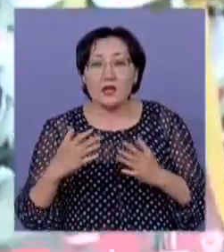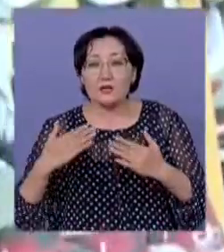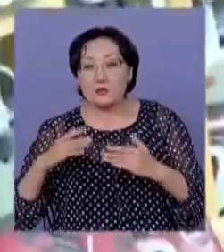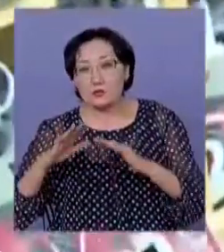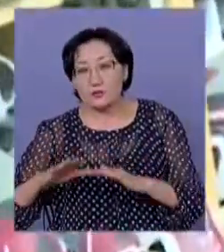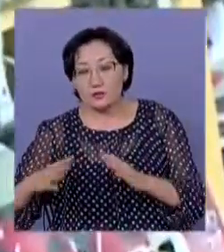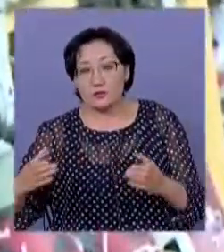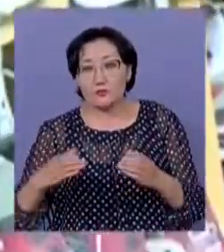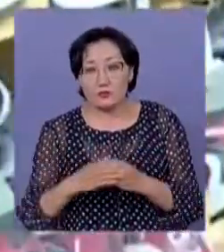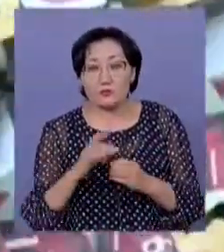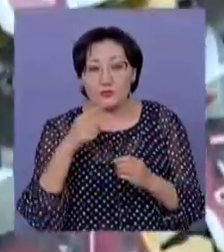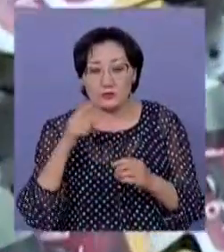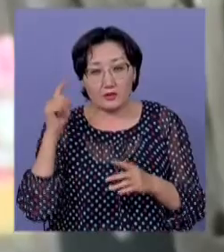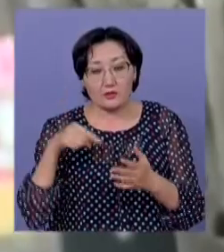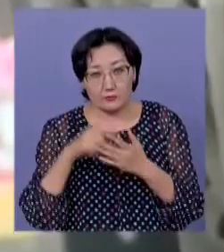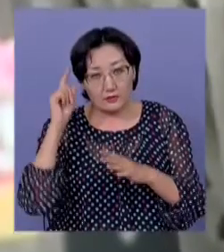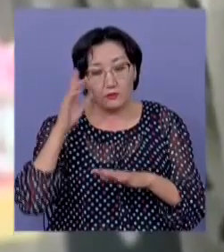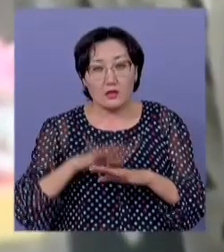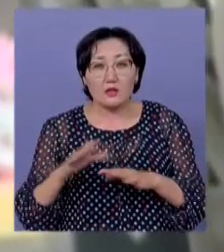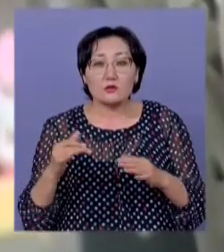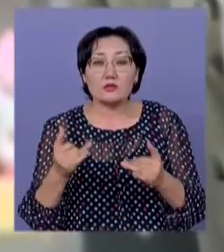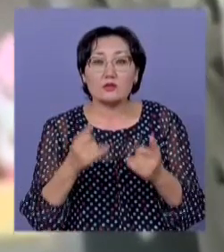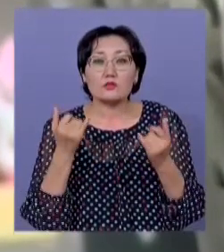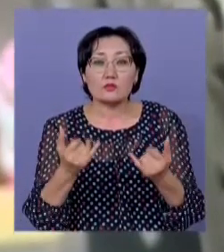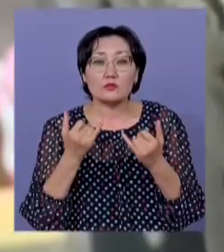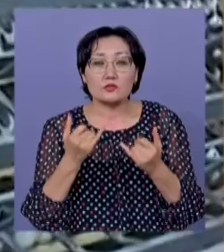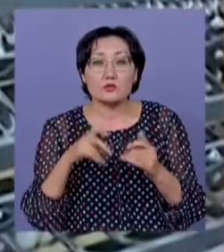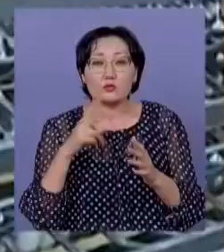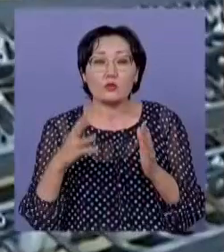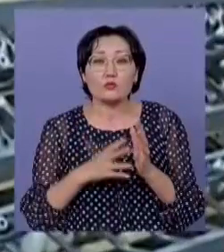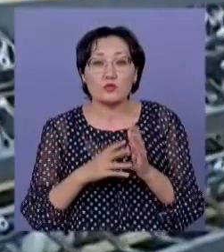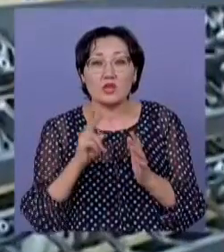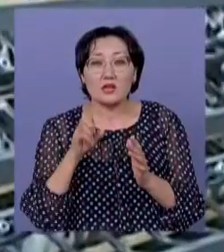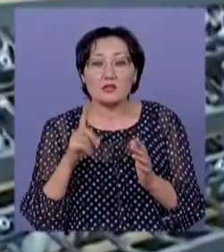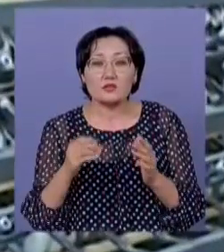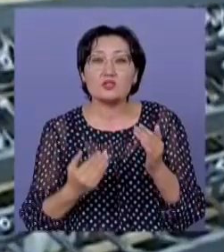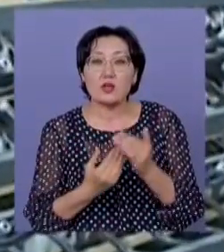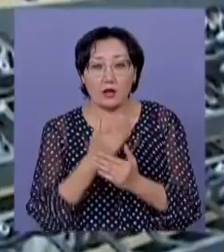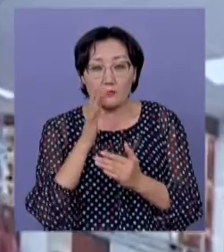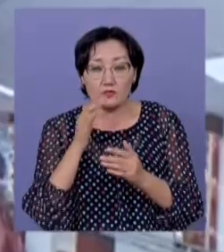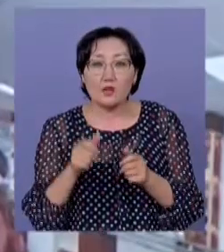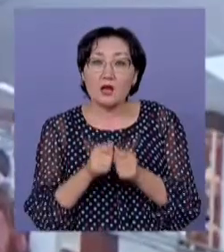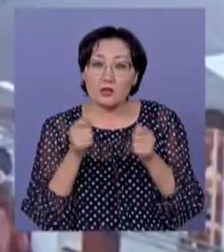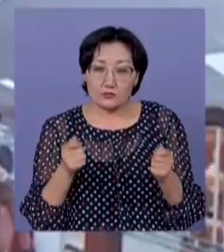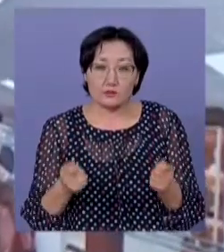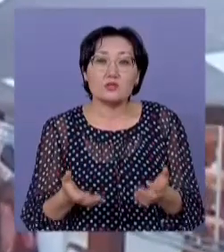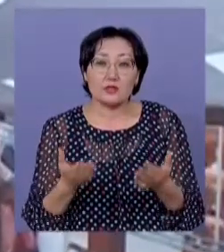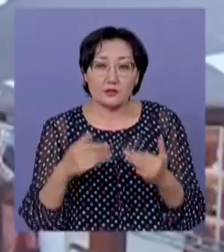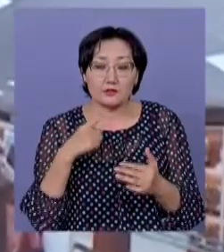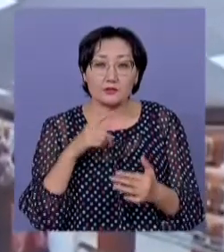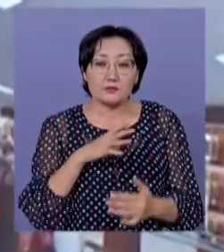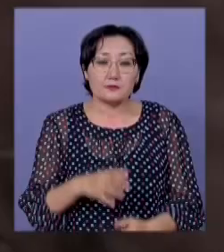орындары ұйымдастырылады деген әкім қалалықтар мен шаһар қонақтарын 19 қазанда жаңа маусымның ашылуына шақыратынын